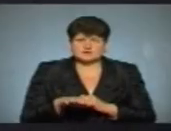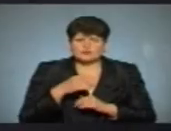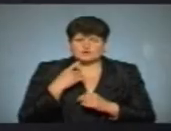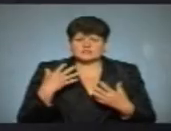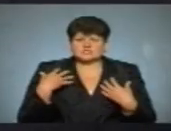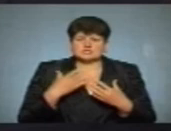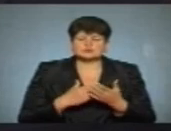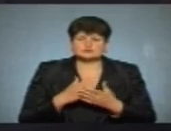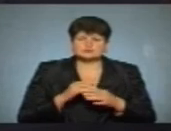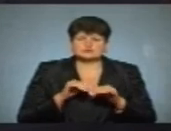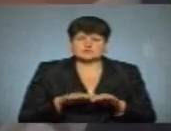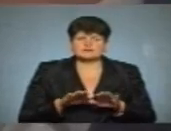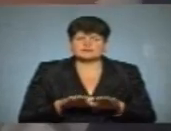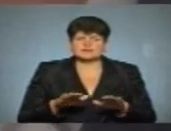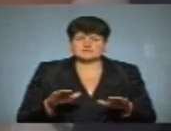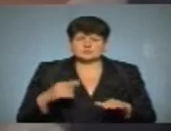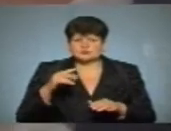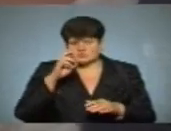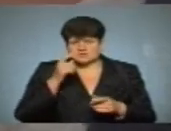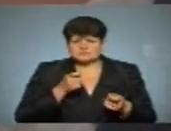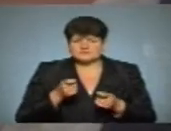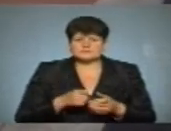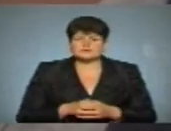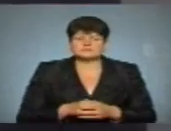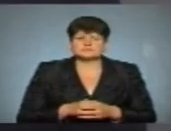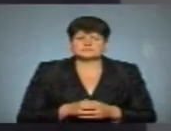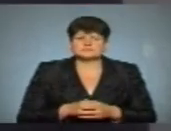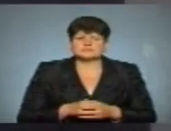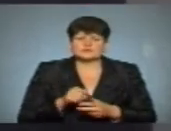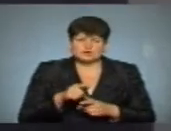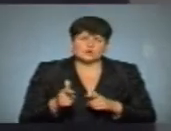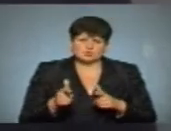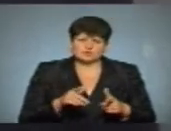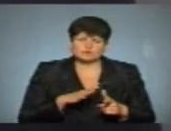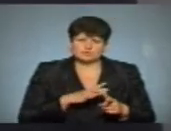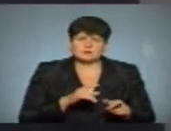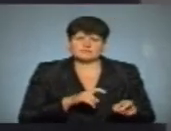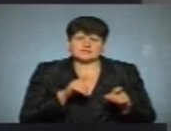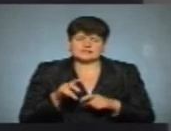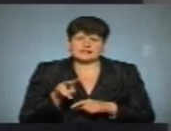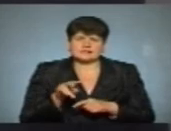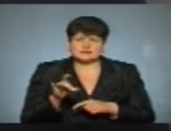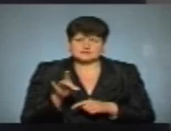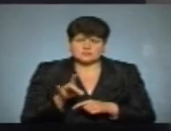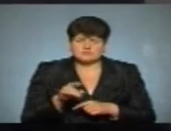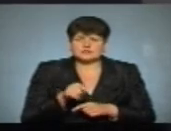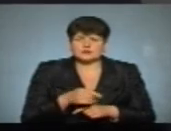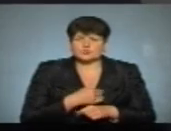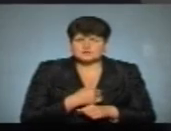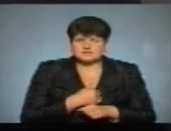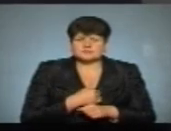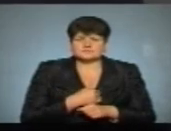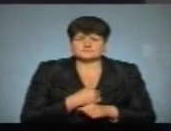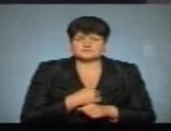начальник служби у справах дітей облдержадміністрації Ростислав Дрозд. Вони готові були переїхати з Лановецького району і вони хотіли, скажімо